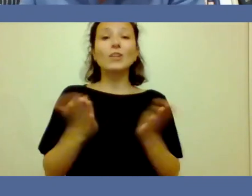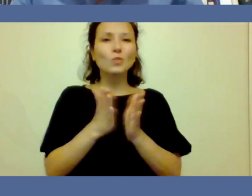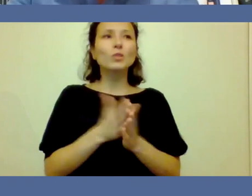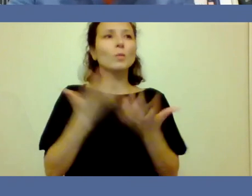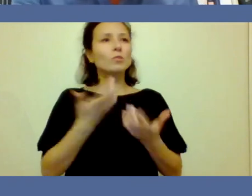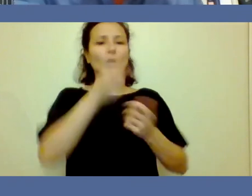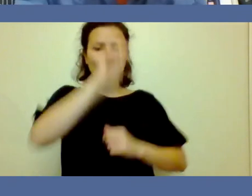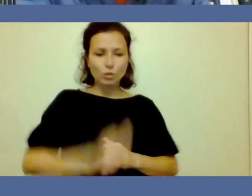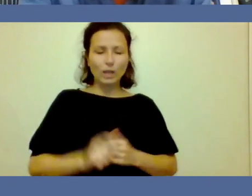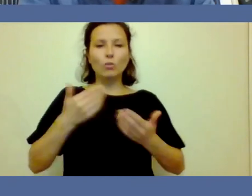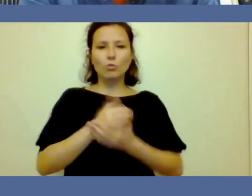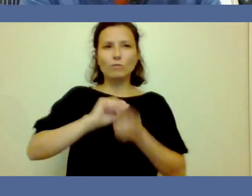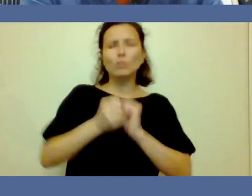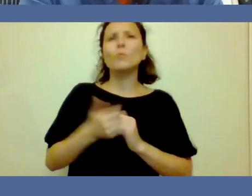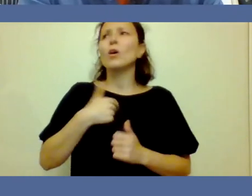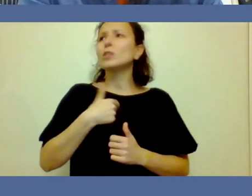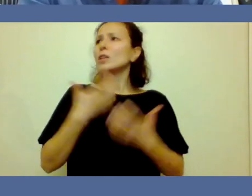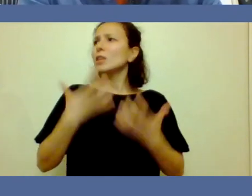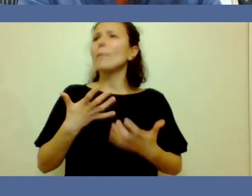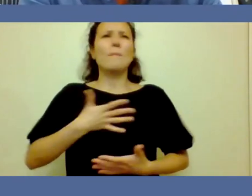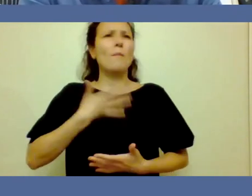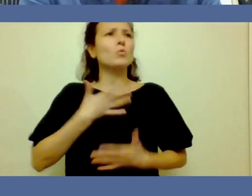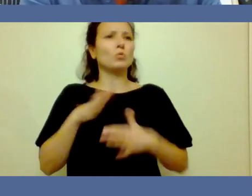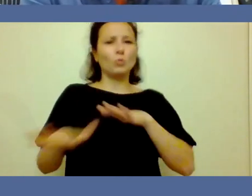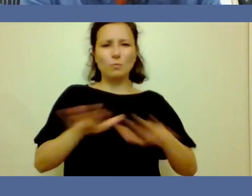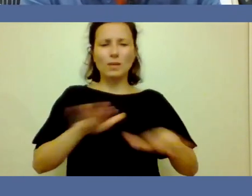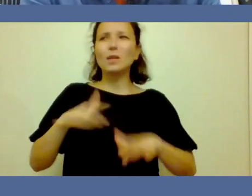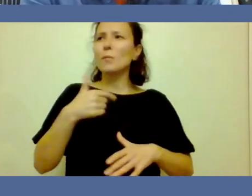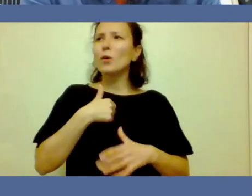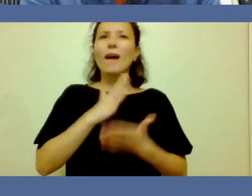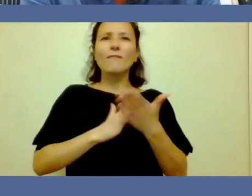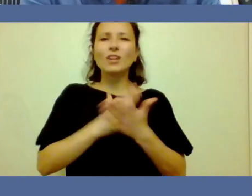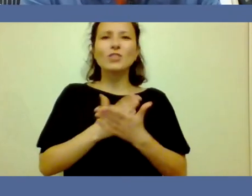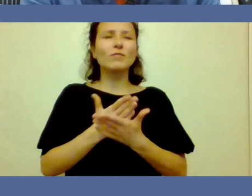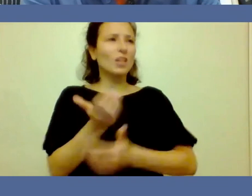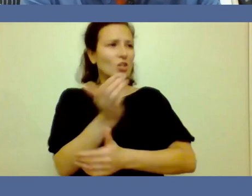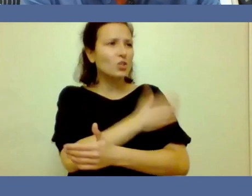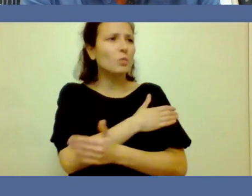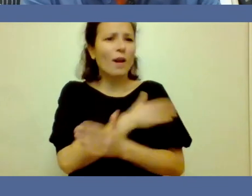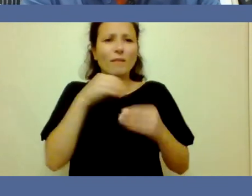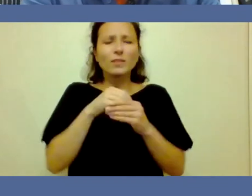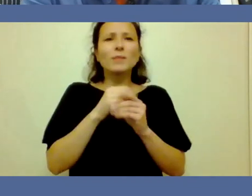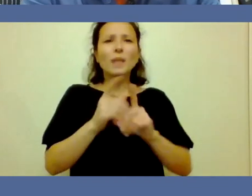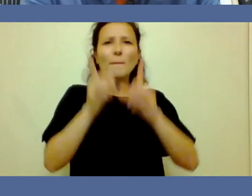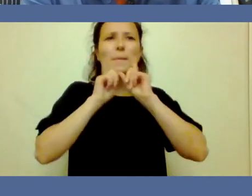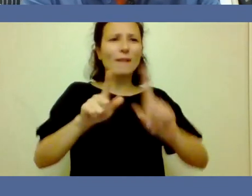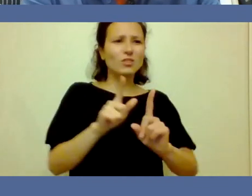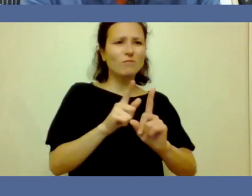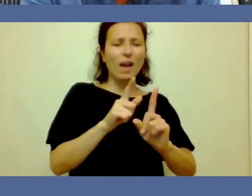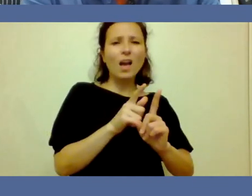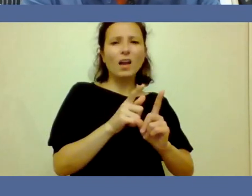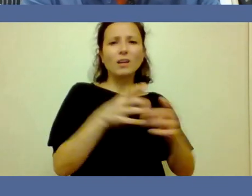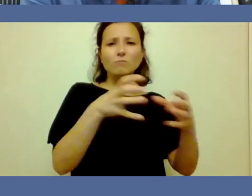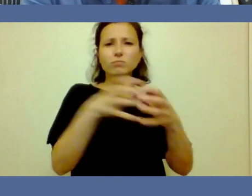byśmy chcieli, żeby pani przyjechała. Ale ja absolutnie wierzę w taką siłę prawdziwych elementów dla fabuły. To, że ja stwarzam